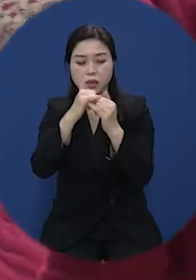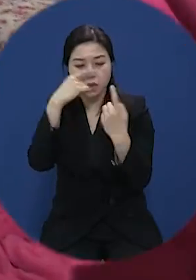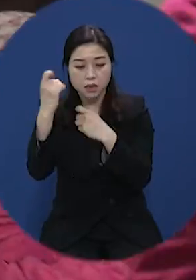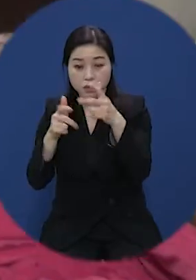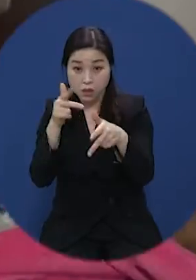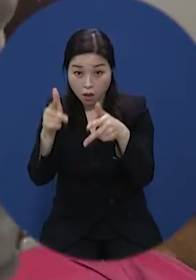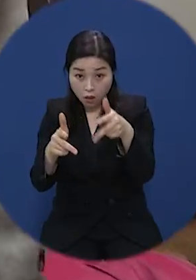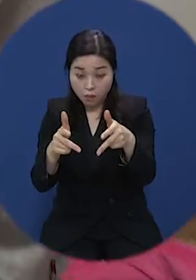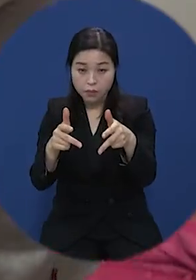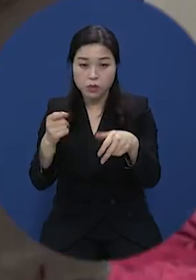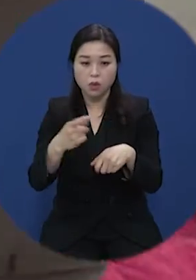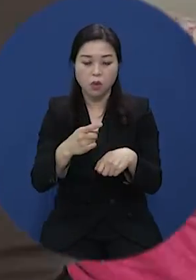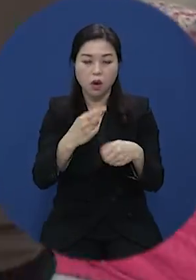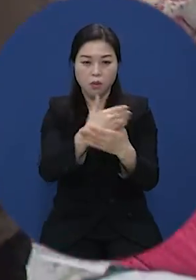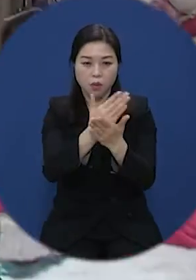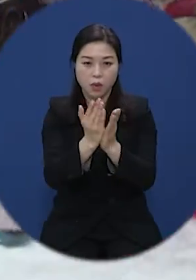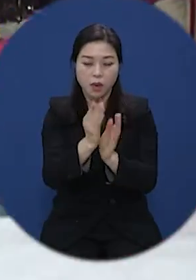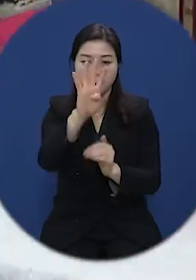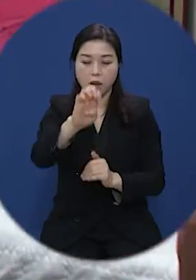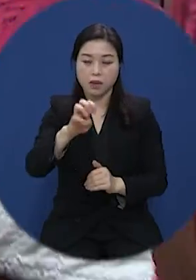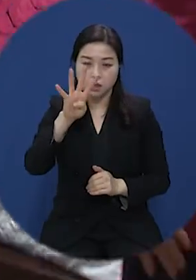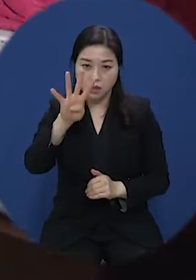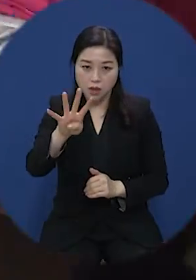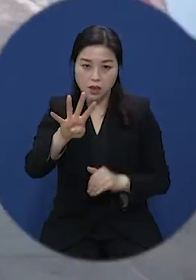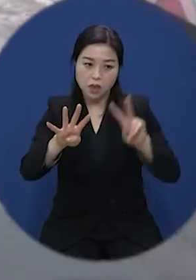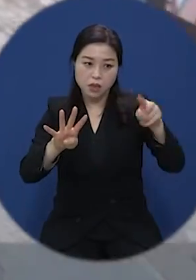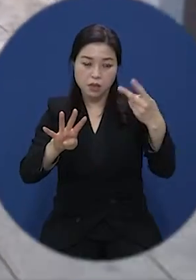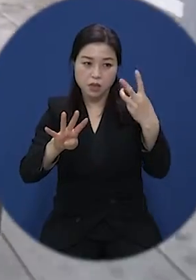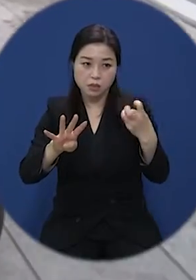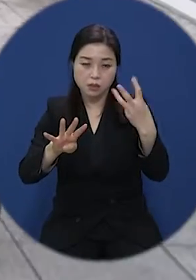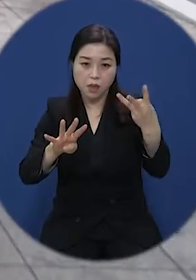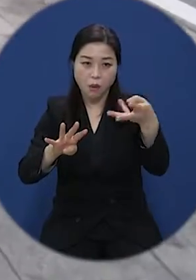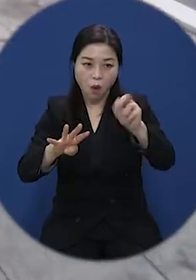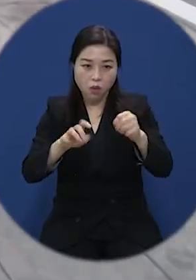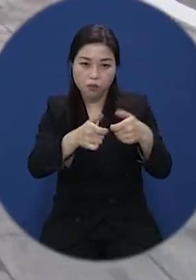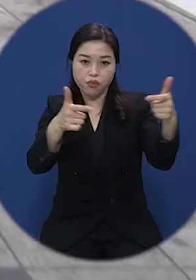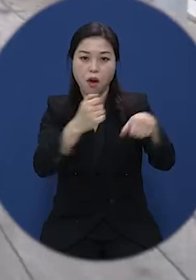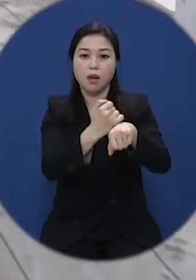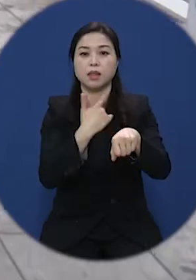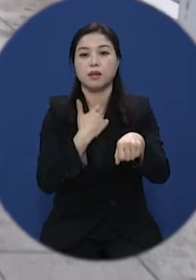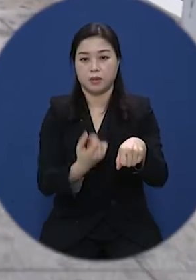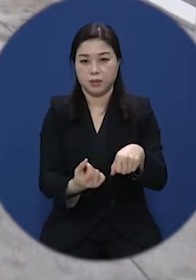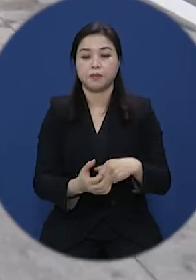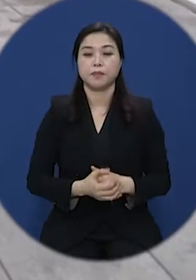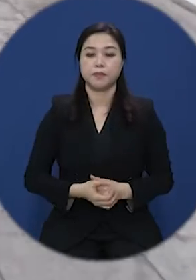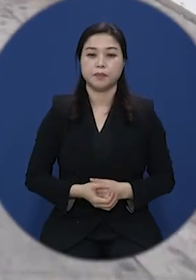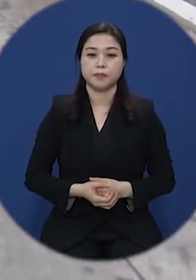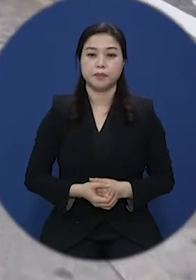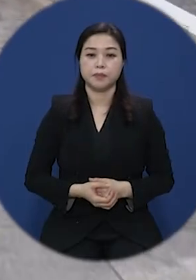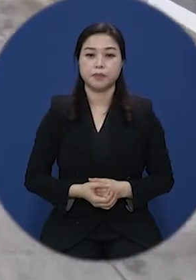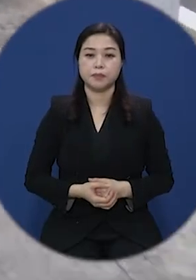포함해 44개 사업 233억 원을 증액한 바 있습니다.